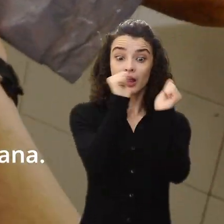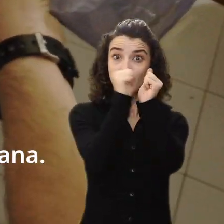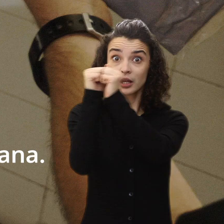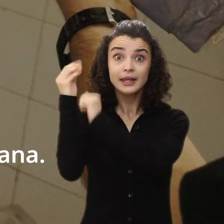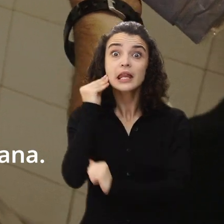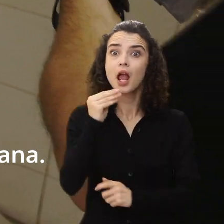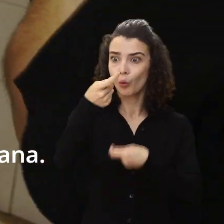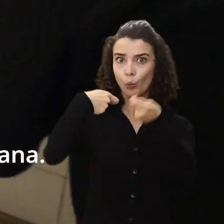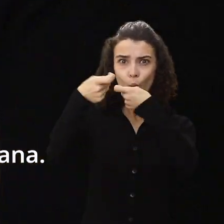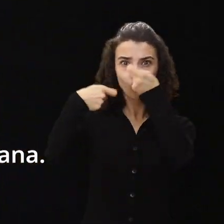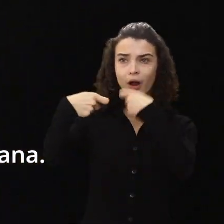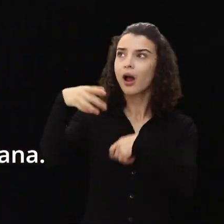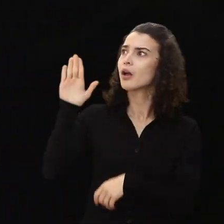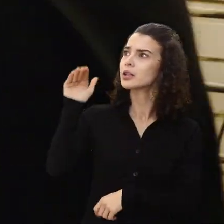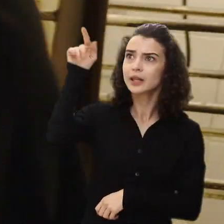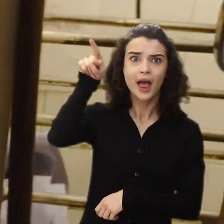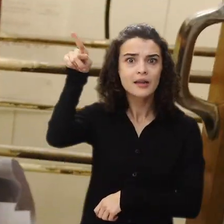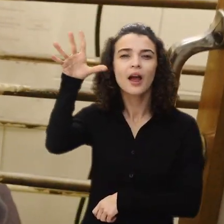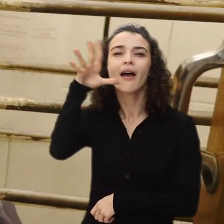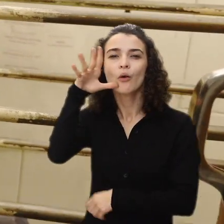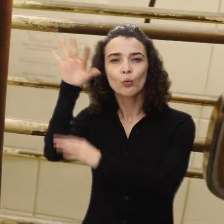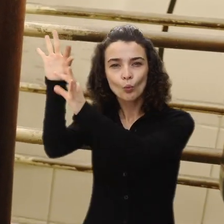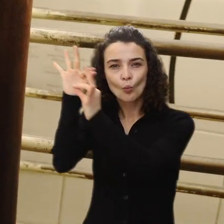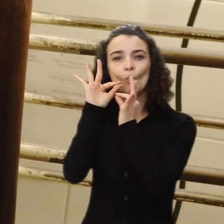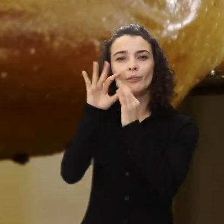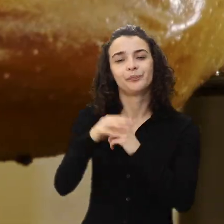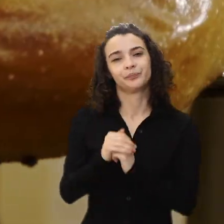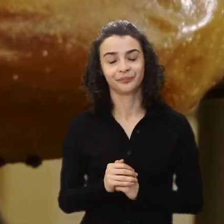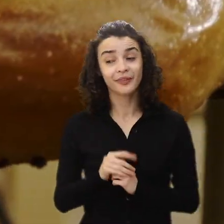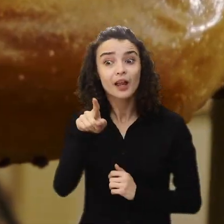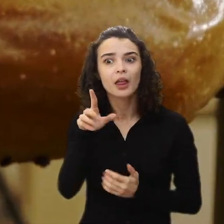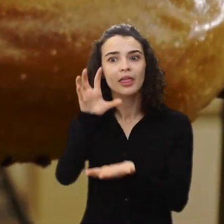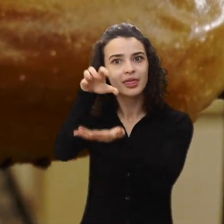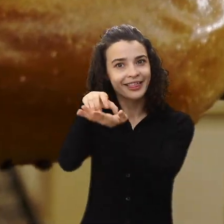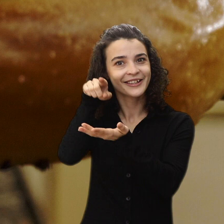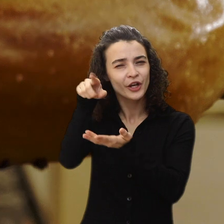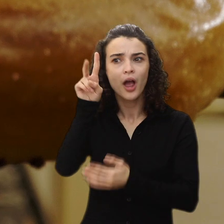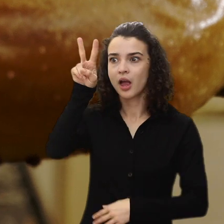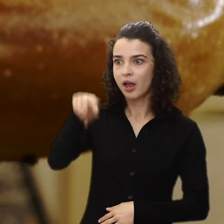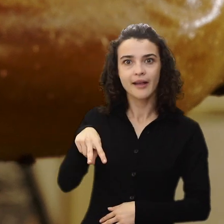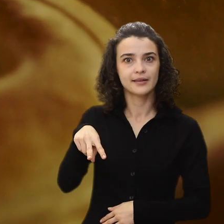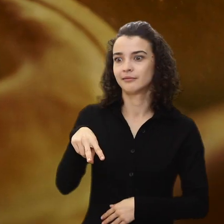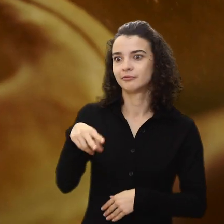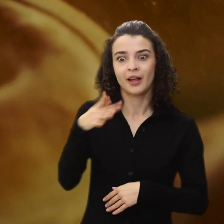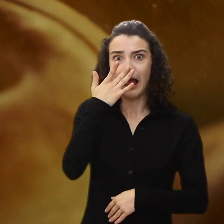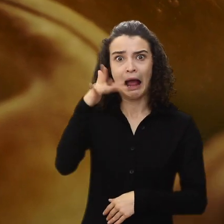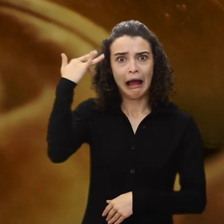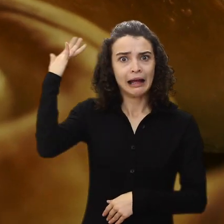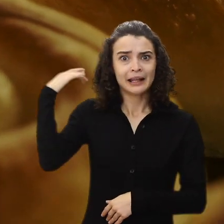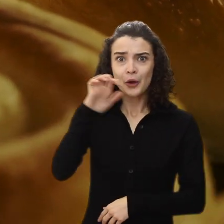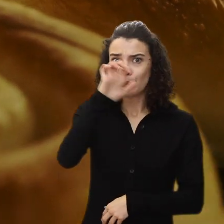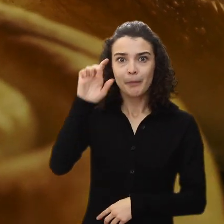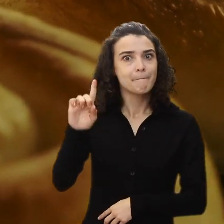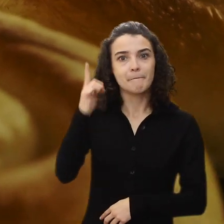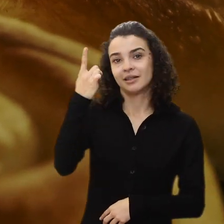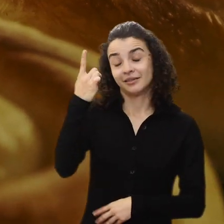les muntanyes de la Serra de Tramuntana. Can Joan de Saigo és un dels establiments més antics d'Europa i compta actualment amb 3 locals